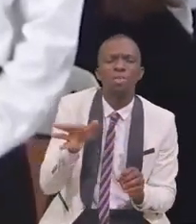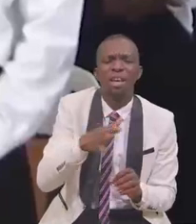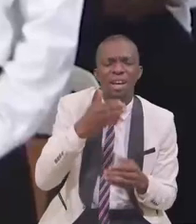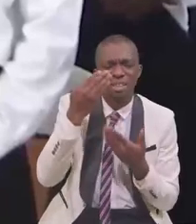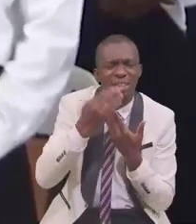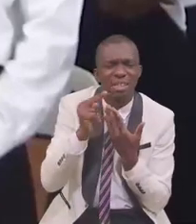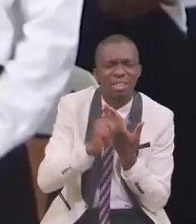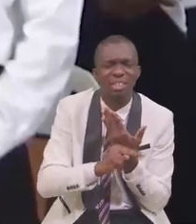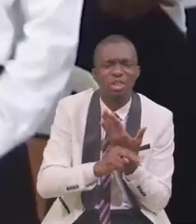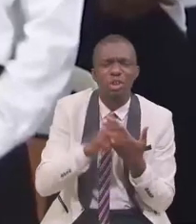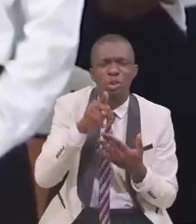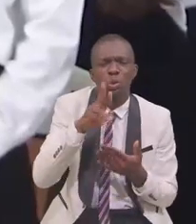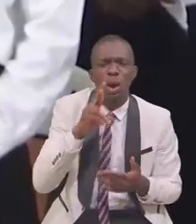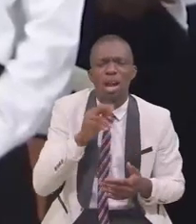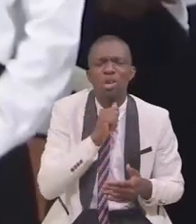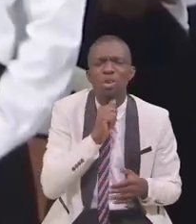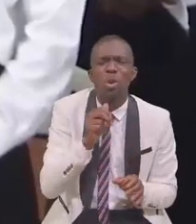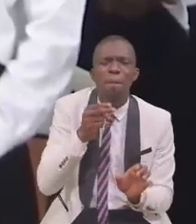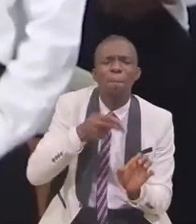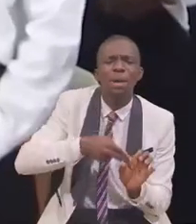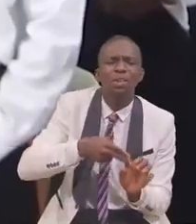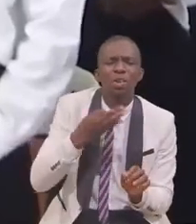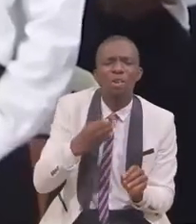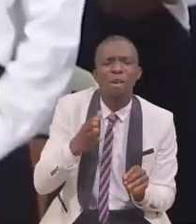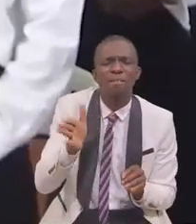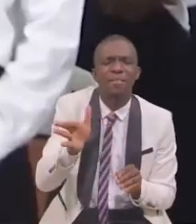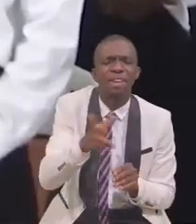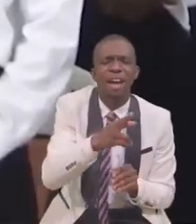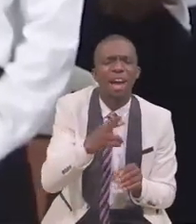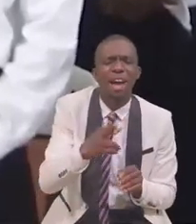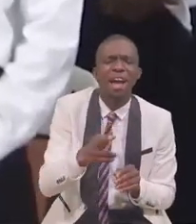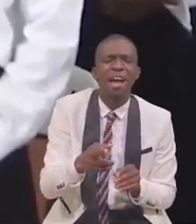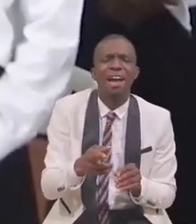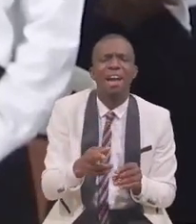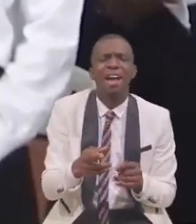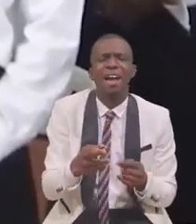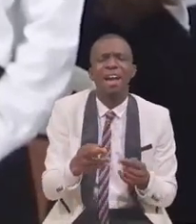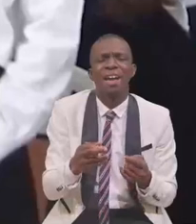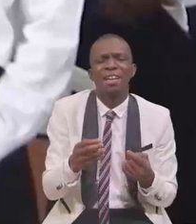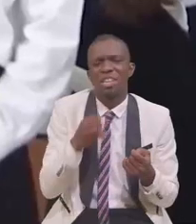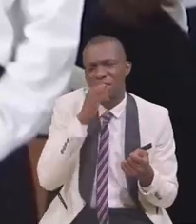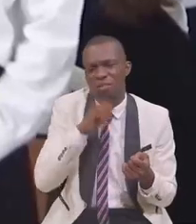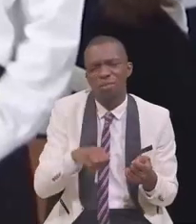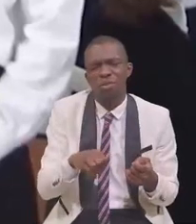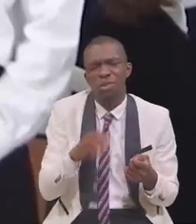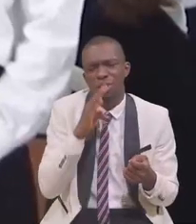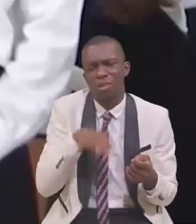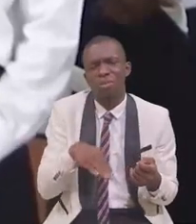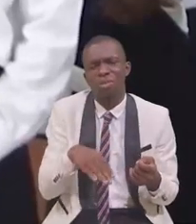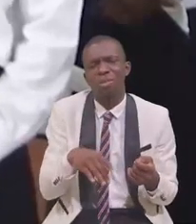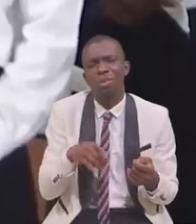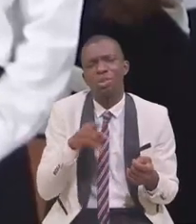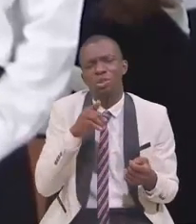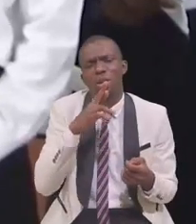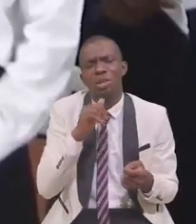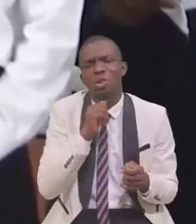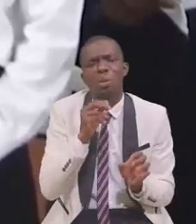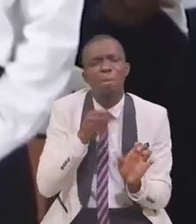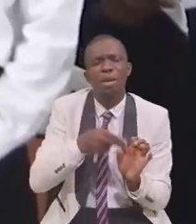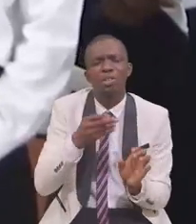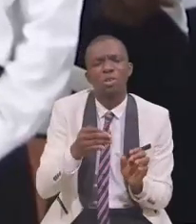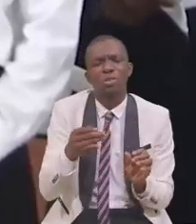mondanité, vous ne faites pas partie de leur fraude, vous ne faites pas partie des choses du monde, ils ne sont pas du monde. Comme je ne